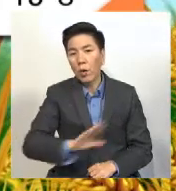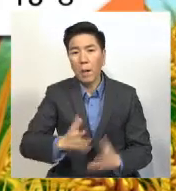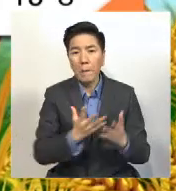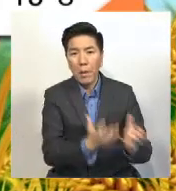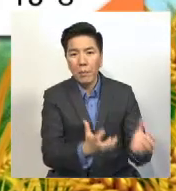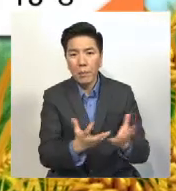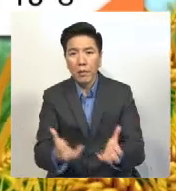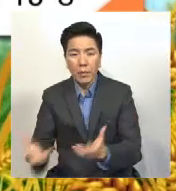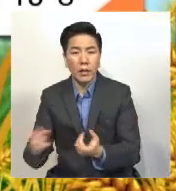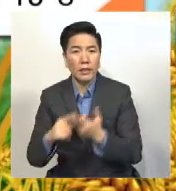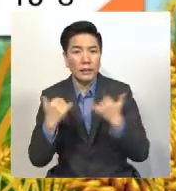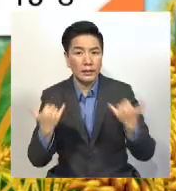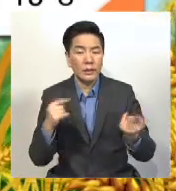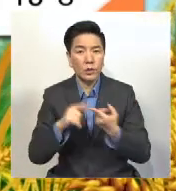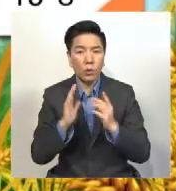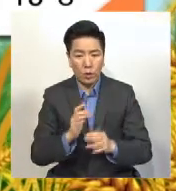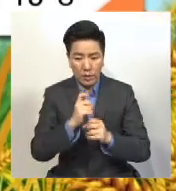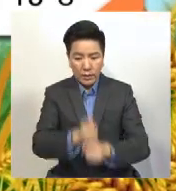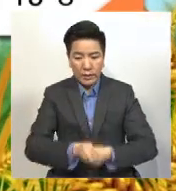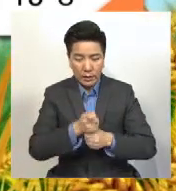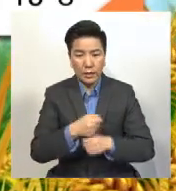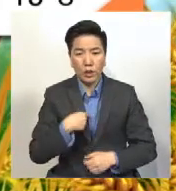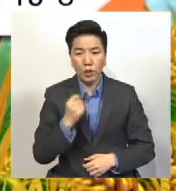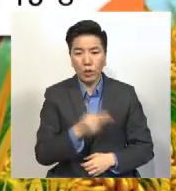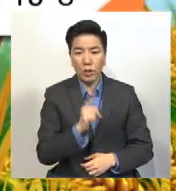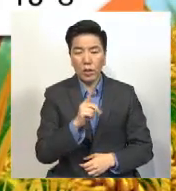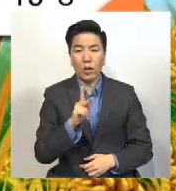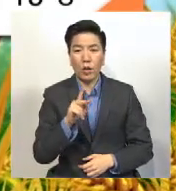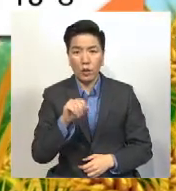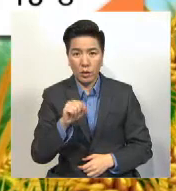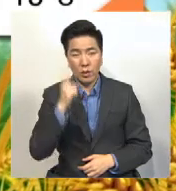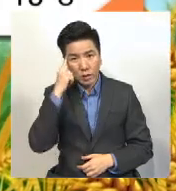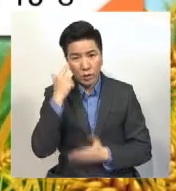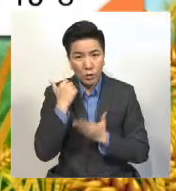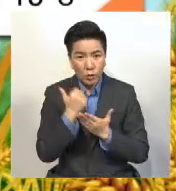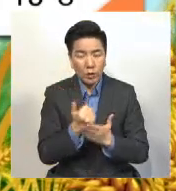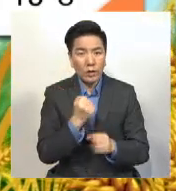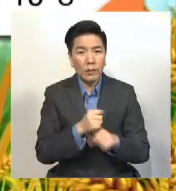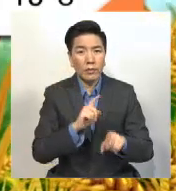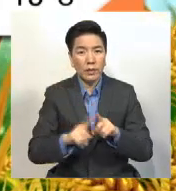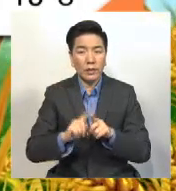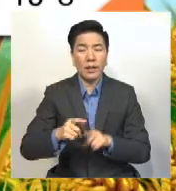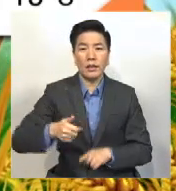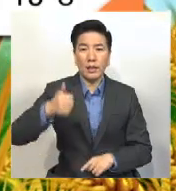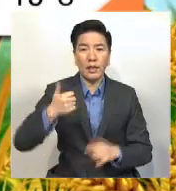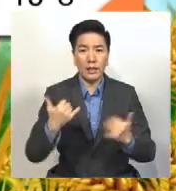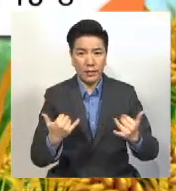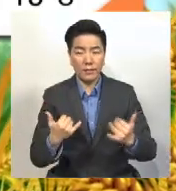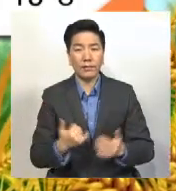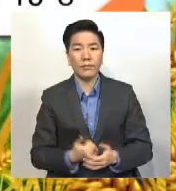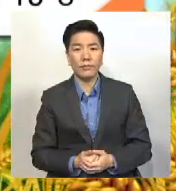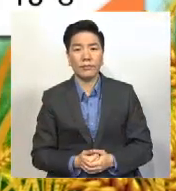ความเสียหายโดยเกษตรกรสามารถติดต่อธกส.ในพื้นที่เพื่อขอรับการช่วยเหลือด้านต่างๆได้ทันทีค่